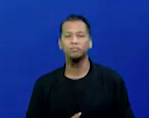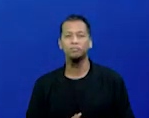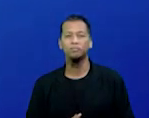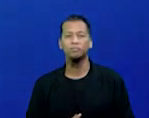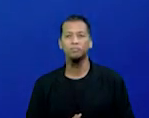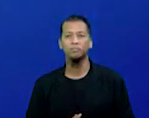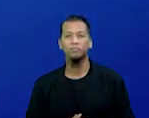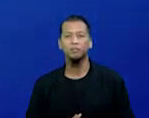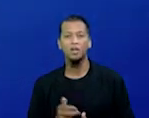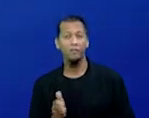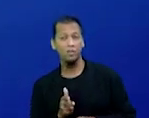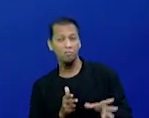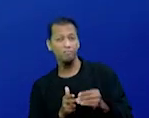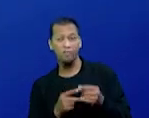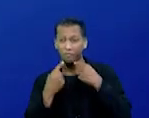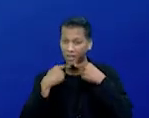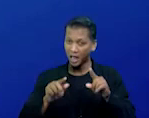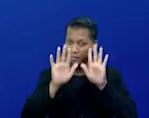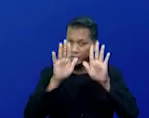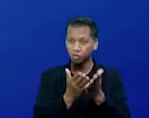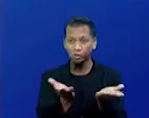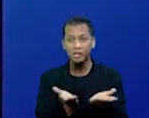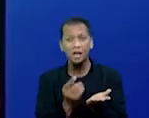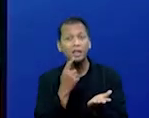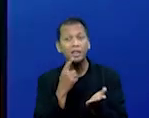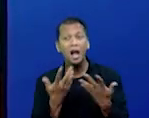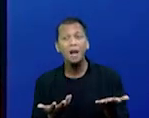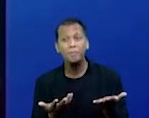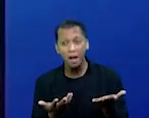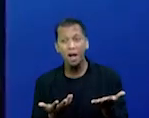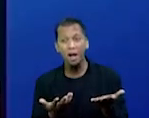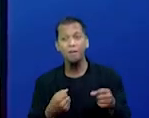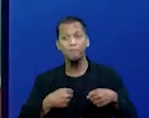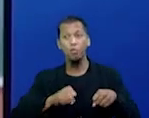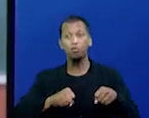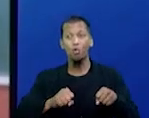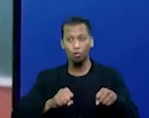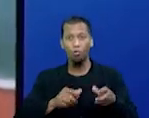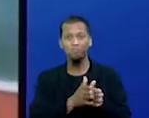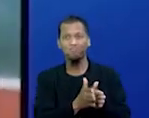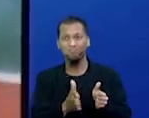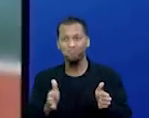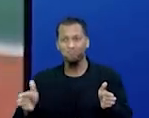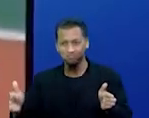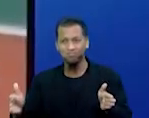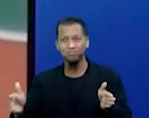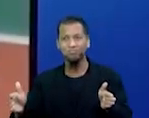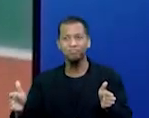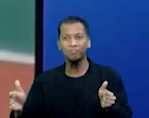Rekaman video ini viral di media sosial. Sekelompok pengendara motor menutup Jalan Jenderal Sudirman, Jakarta Selatan pada 18 Februari